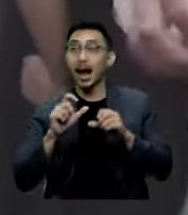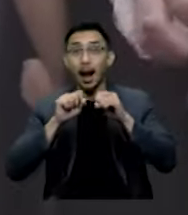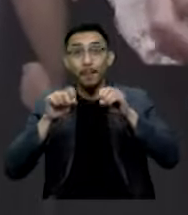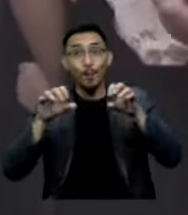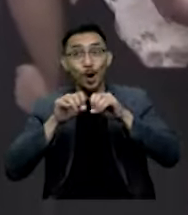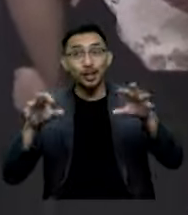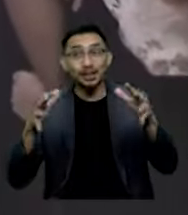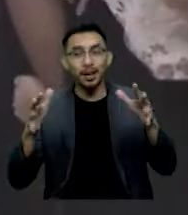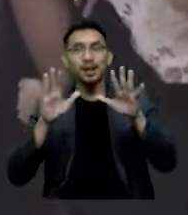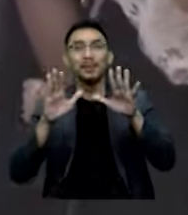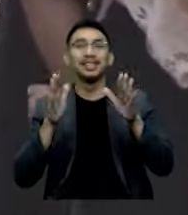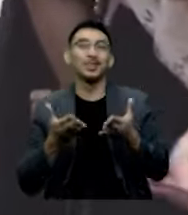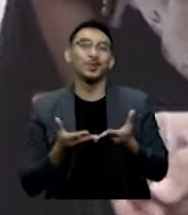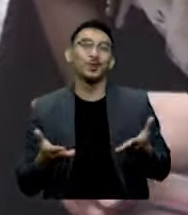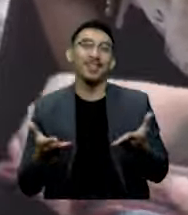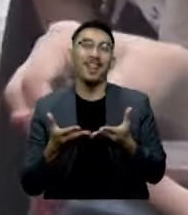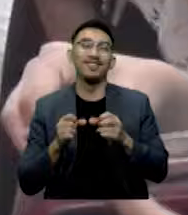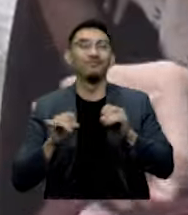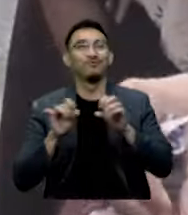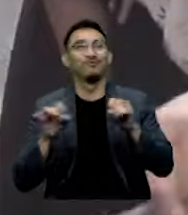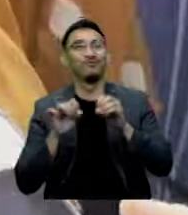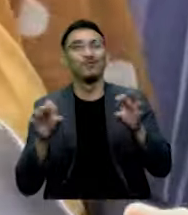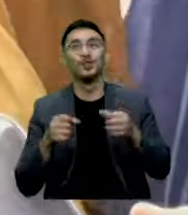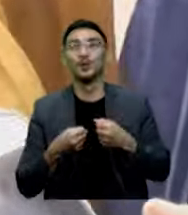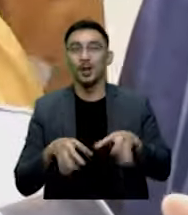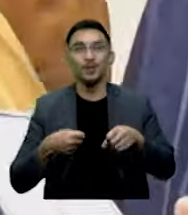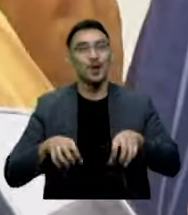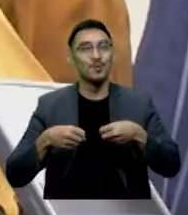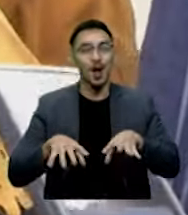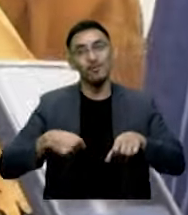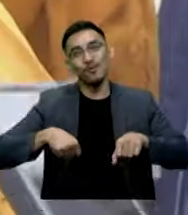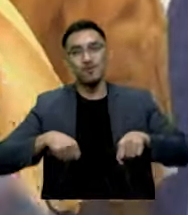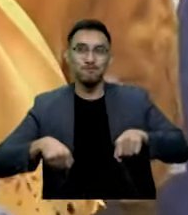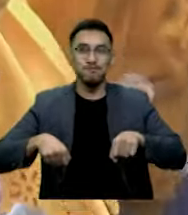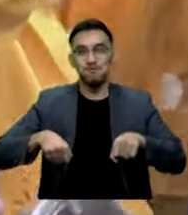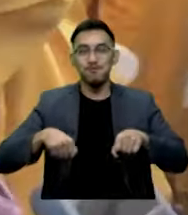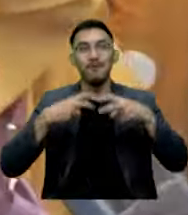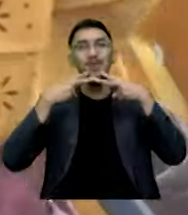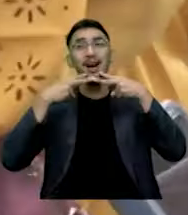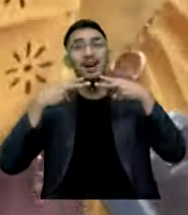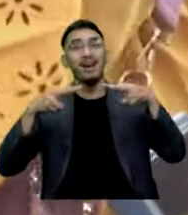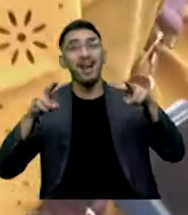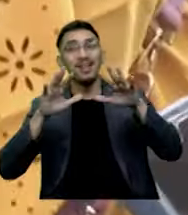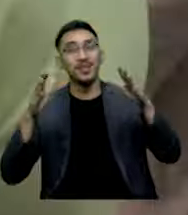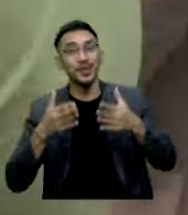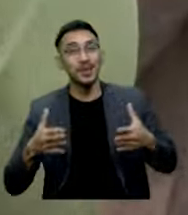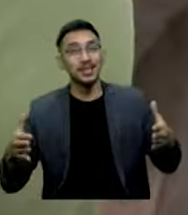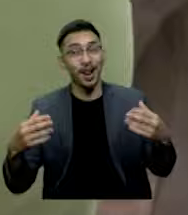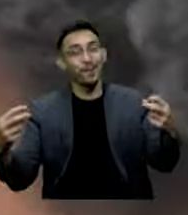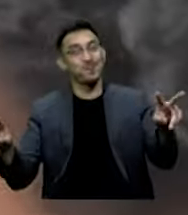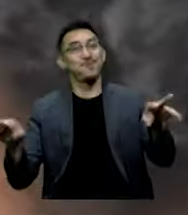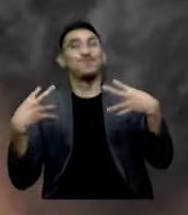media sosial. Keunikan aksinya menjual kerupuk sambil menaiki moge yang ia unggah ke media sosial ternyata membuat